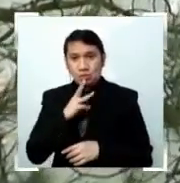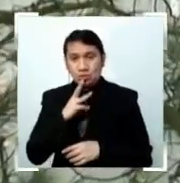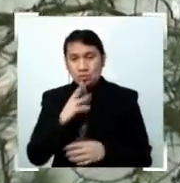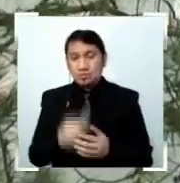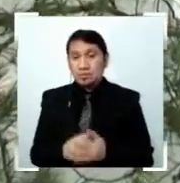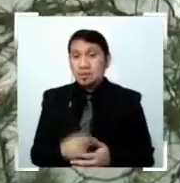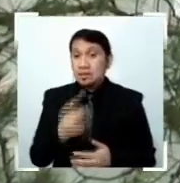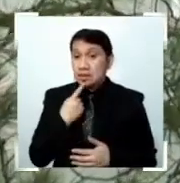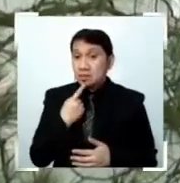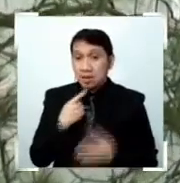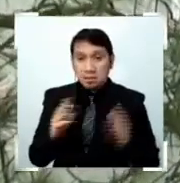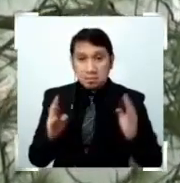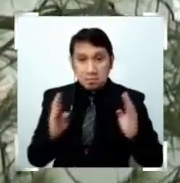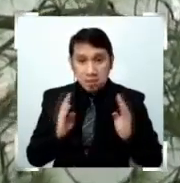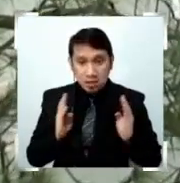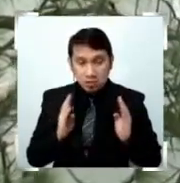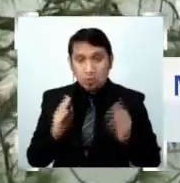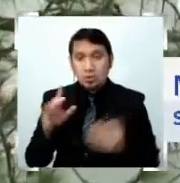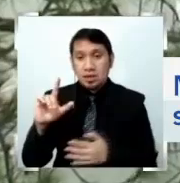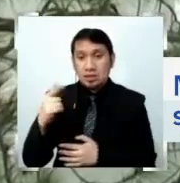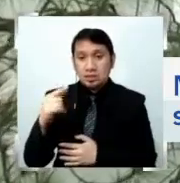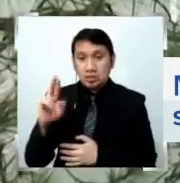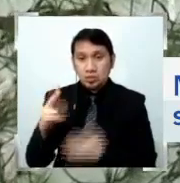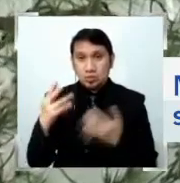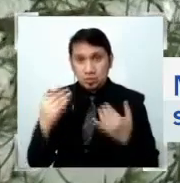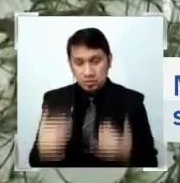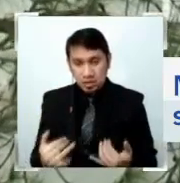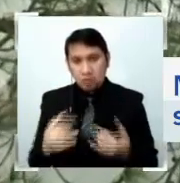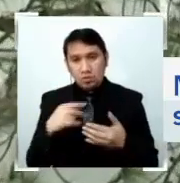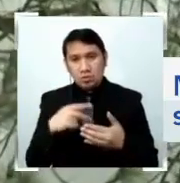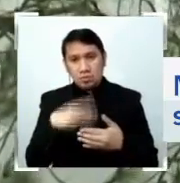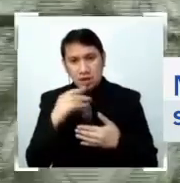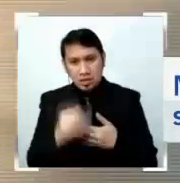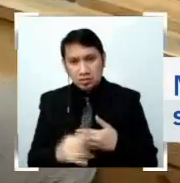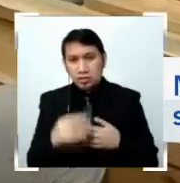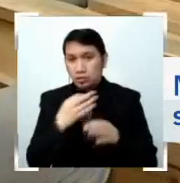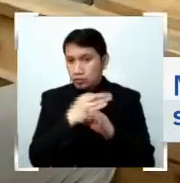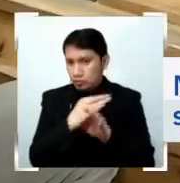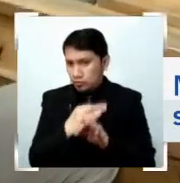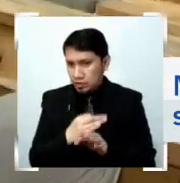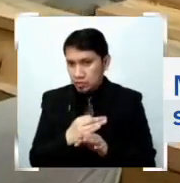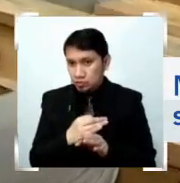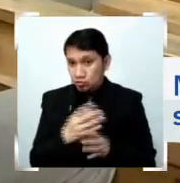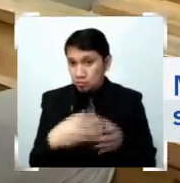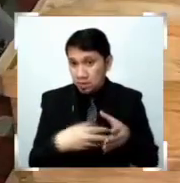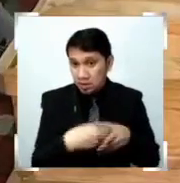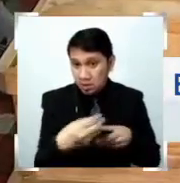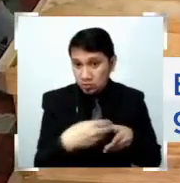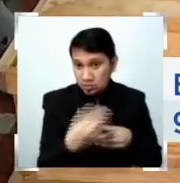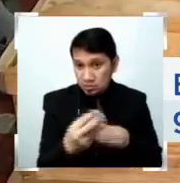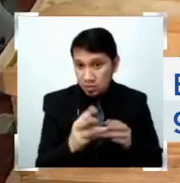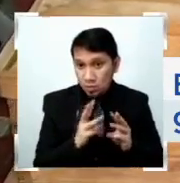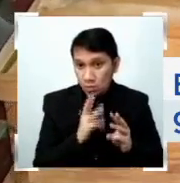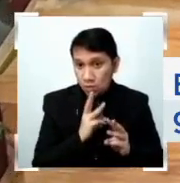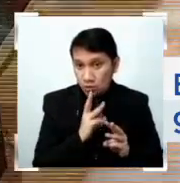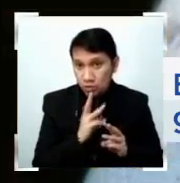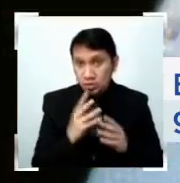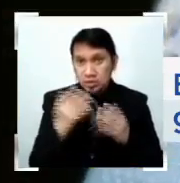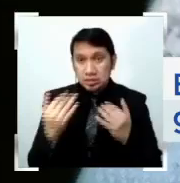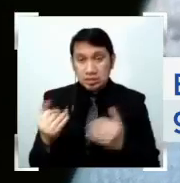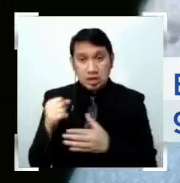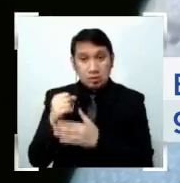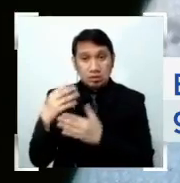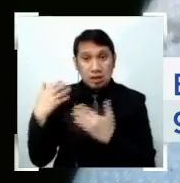LGU, ongoing na ang proyekto para sa mas maayos na drainage system. Sa Itogon, gumuho ang pag-asa ni